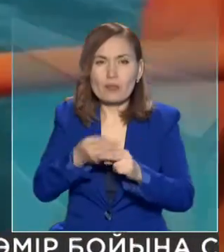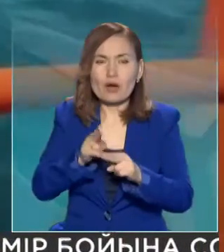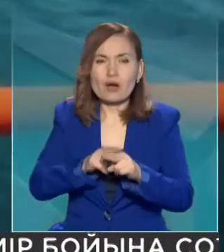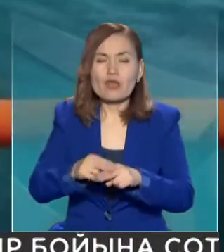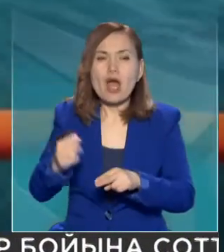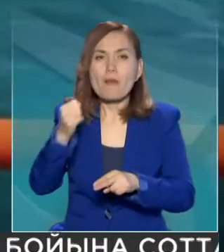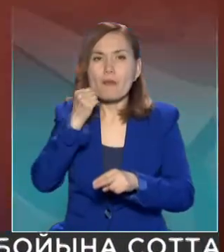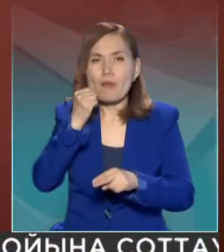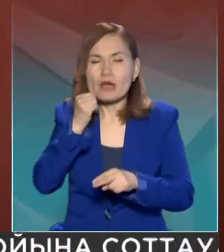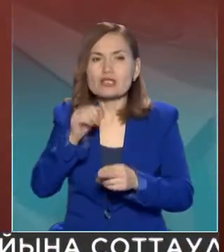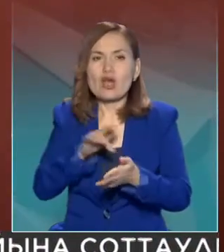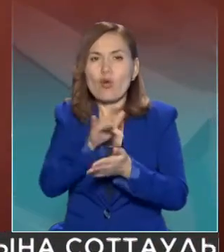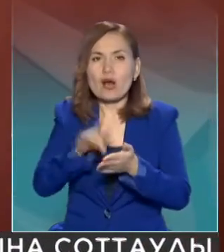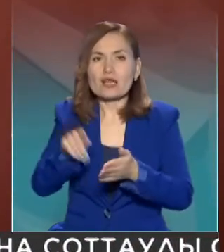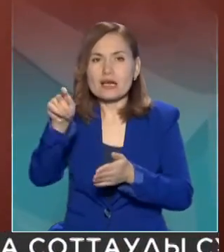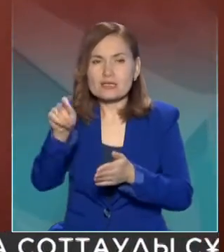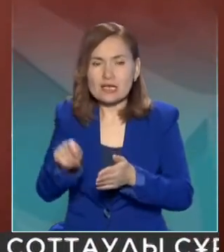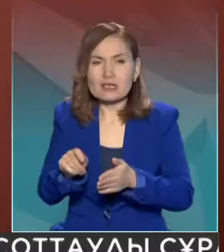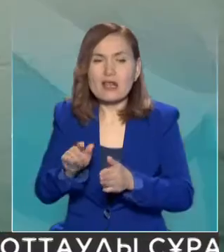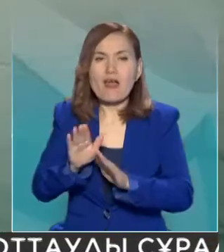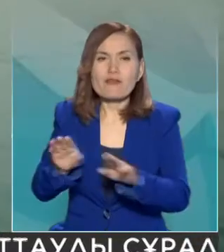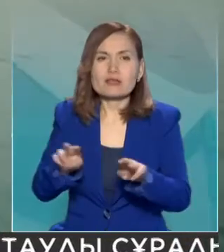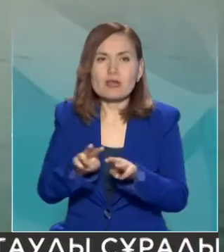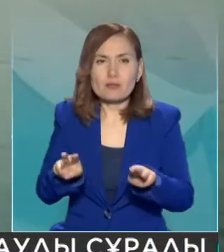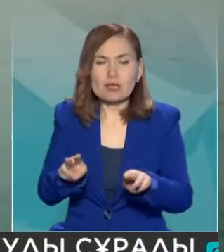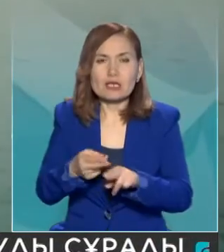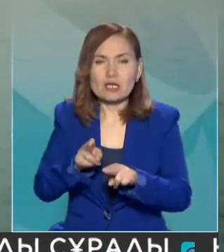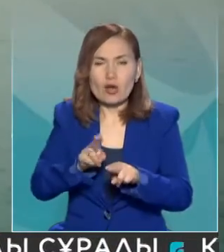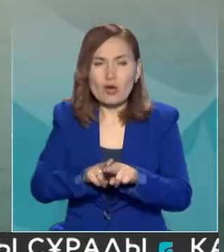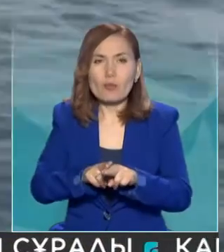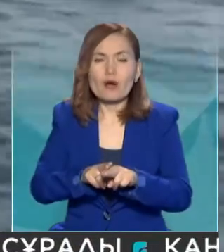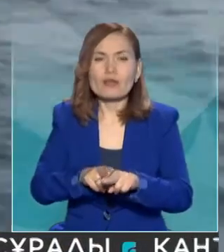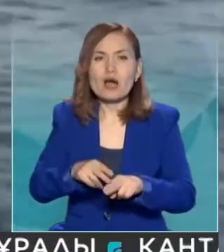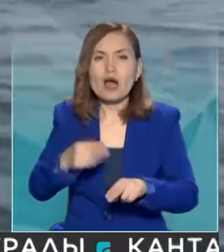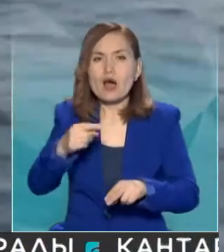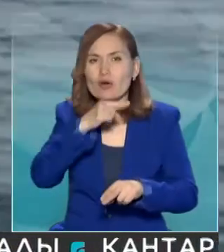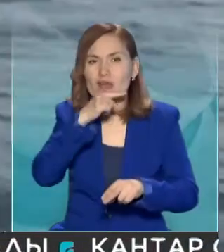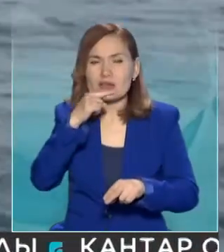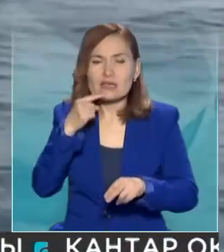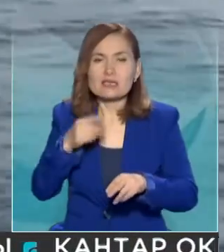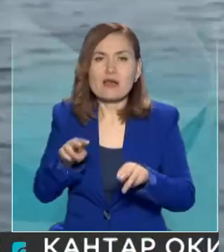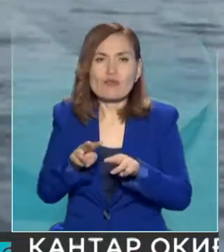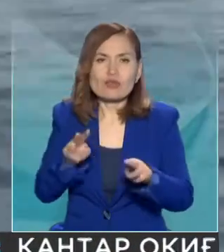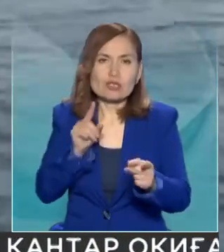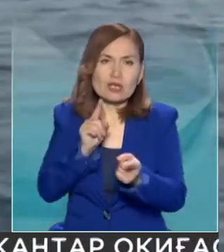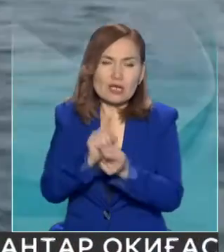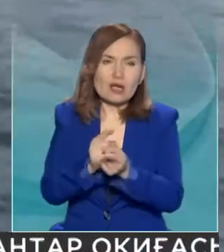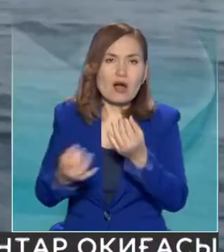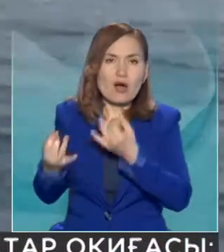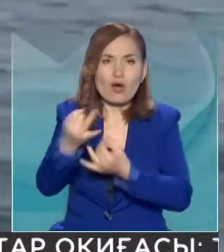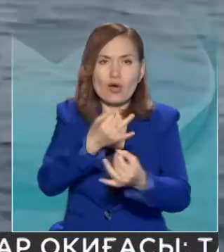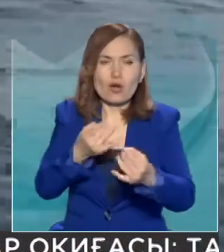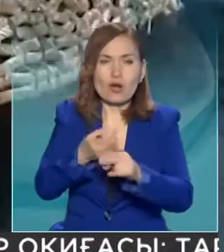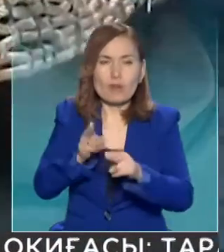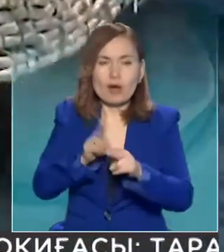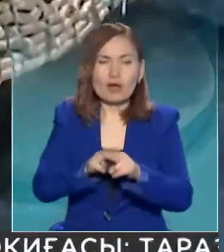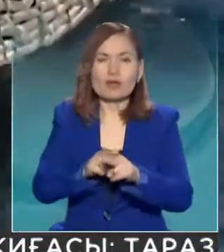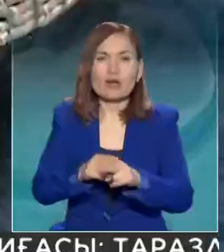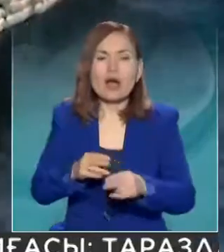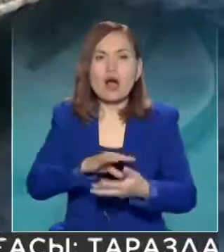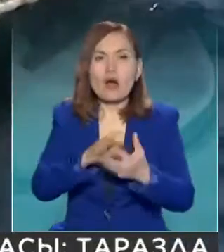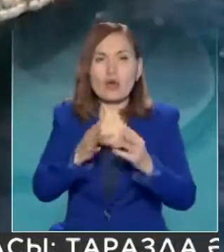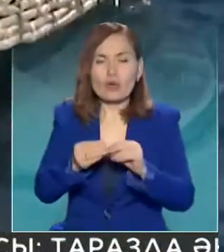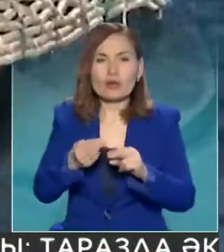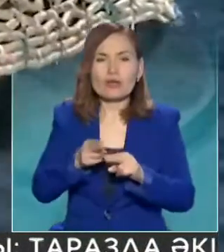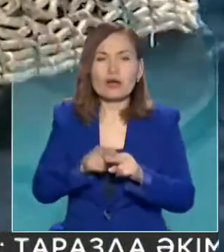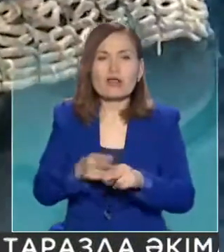жеткен энергетика министрі Болат Ақшолақов кеше осы сауалды консорциум басшыларына қойған. Бірақ кездесуден теңіз терминалының